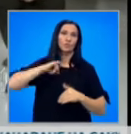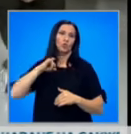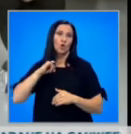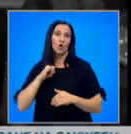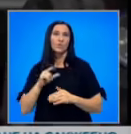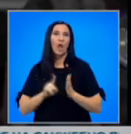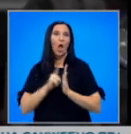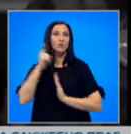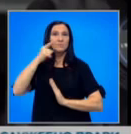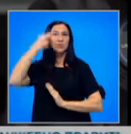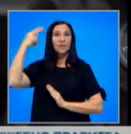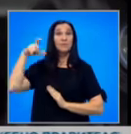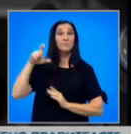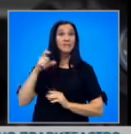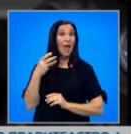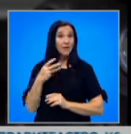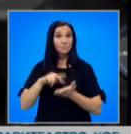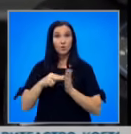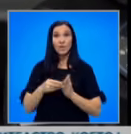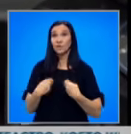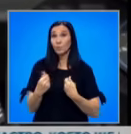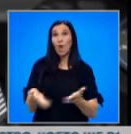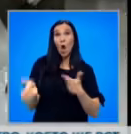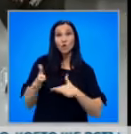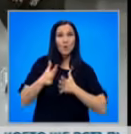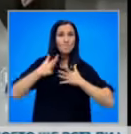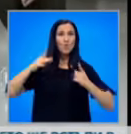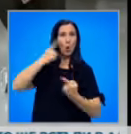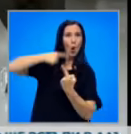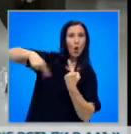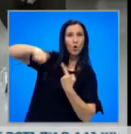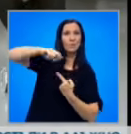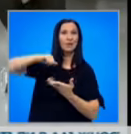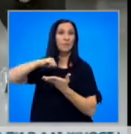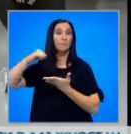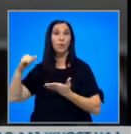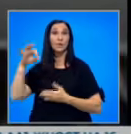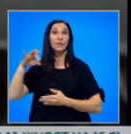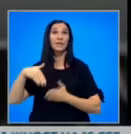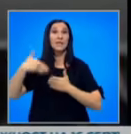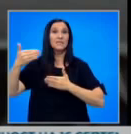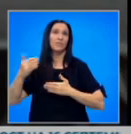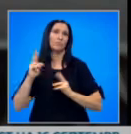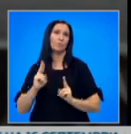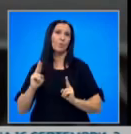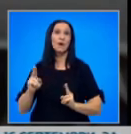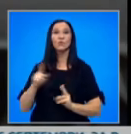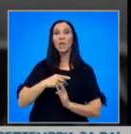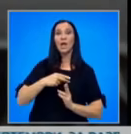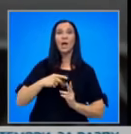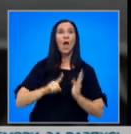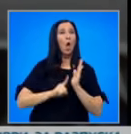станция. SpaceX планира да продаде още много орбитални полети на клиенти извън традиционните космически